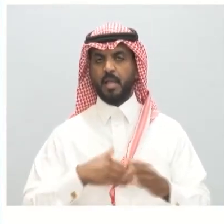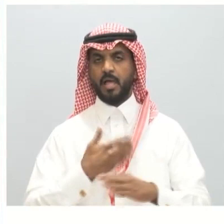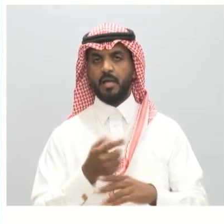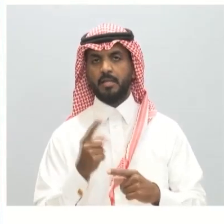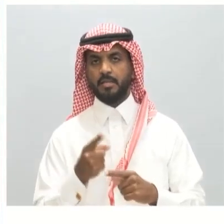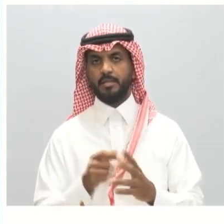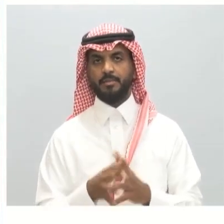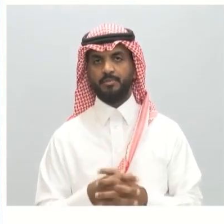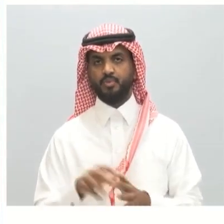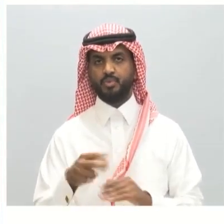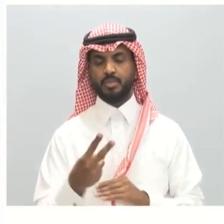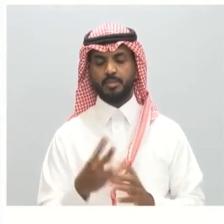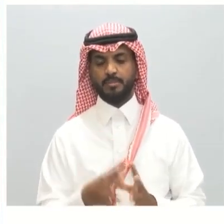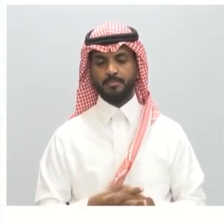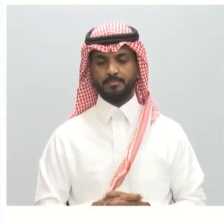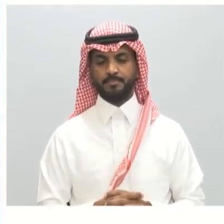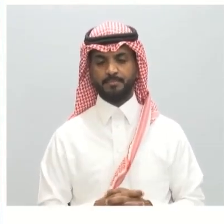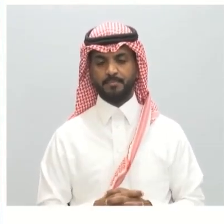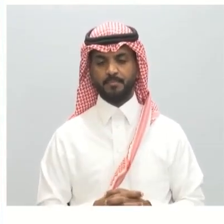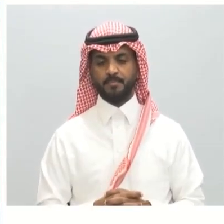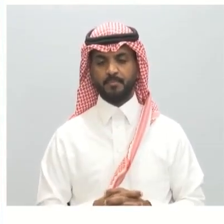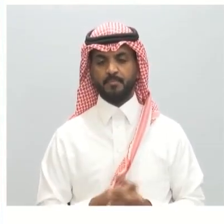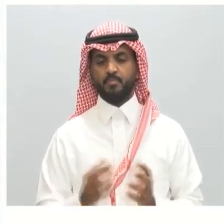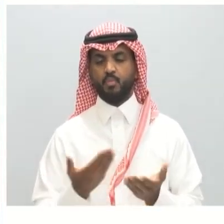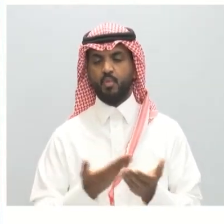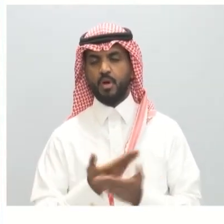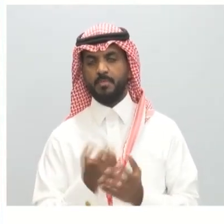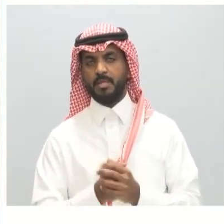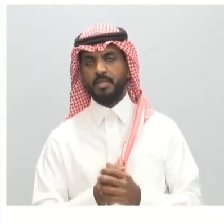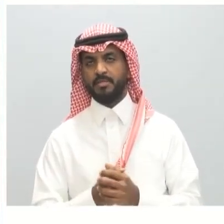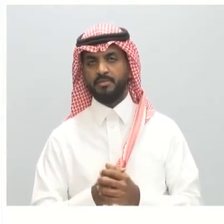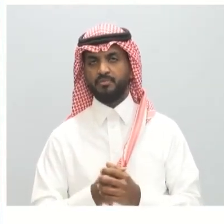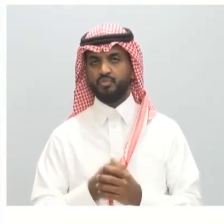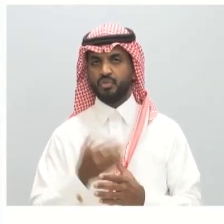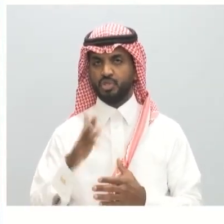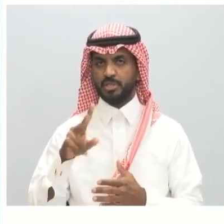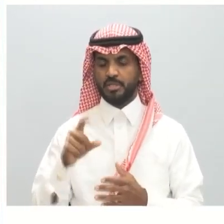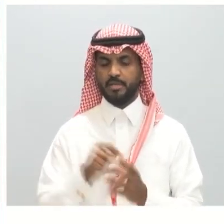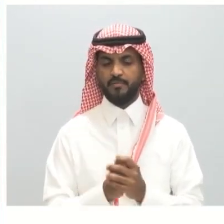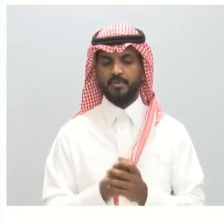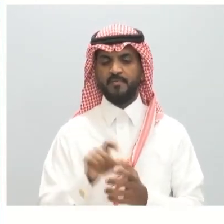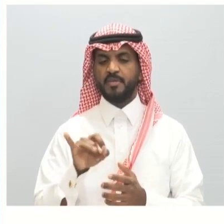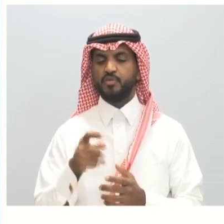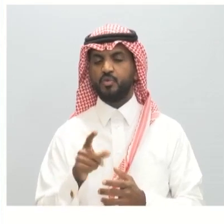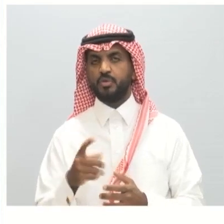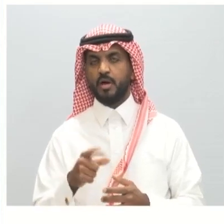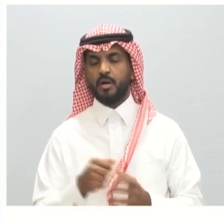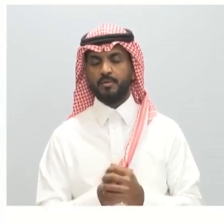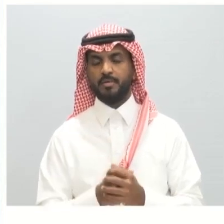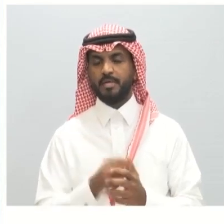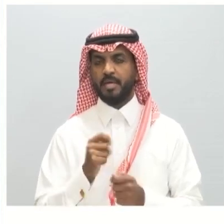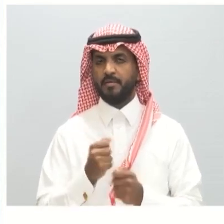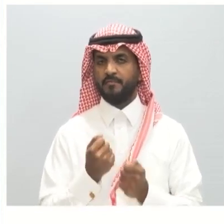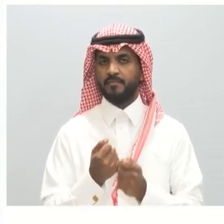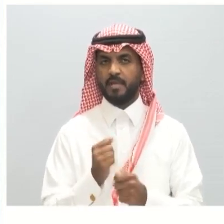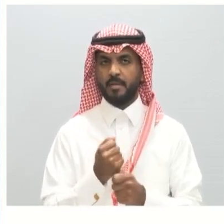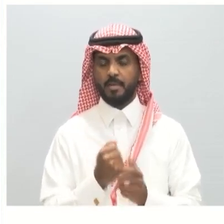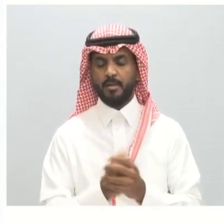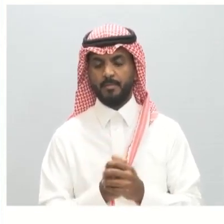التلقائيه الجزء الثاني المعاملات الشرطيه في فيكس كود في ار وايضا كيف تعمل لبنت